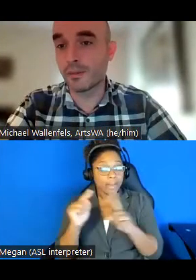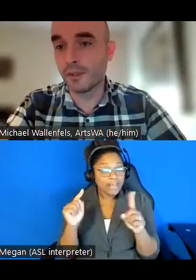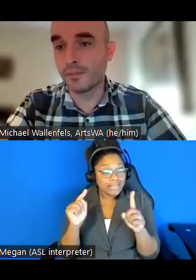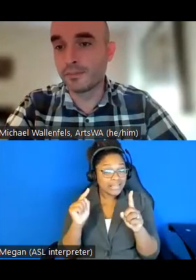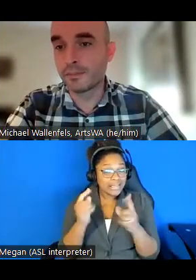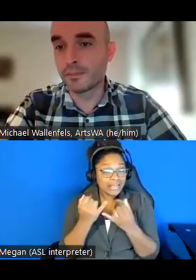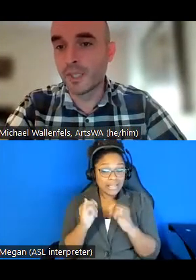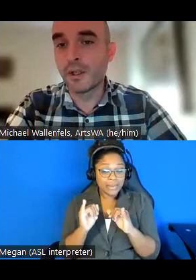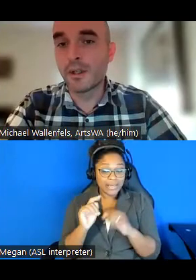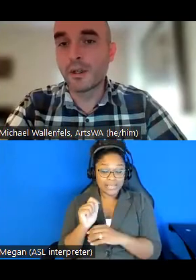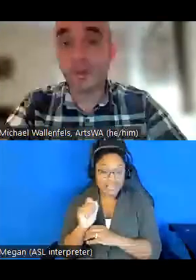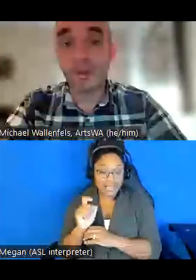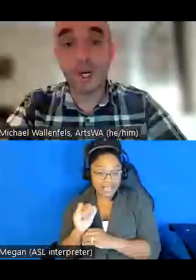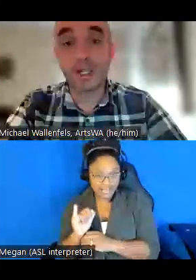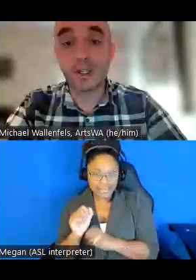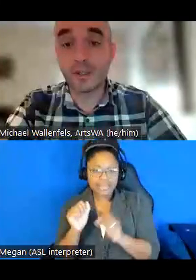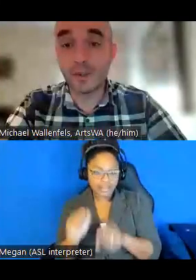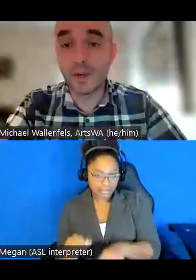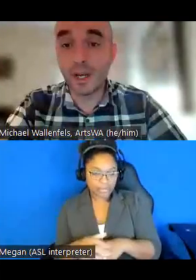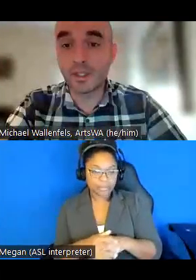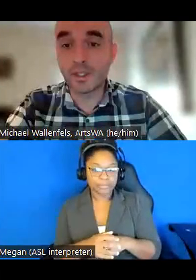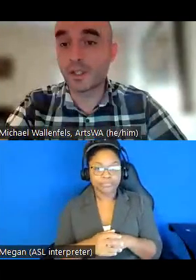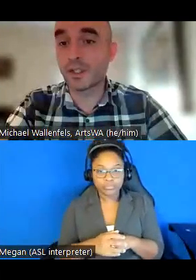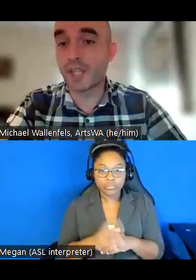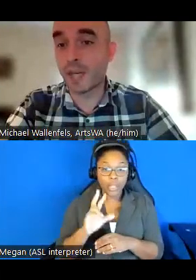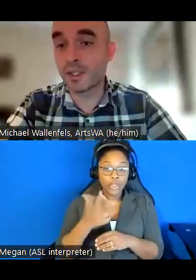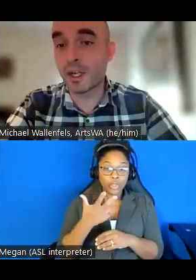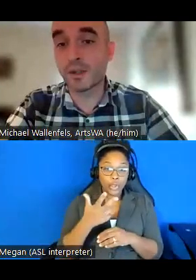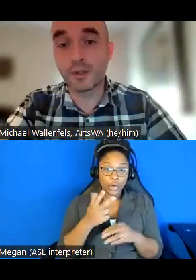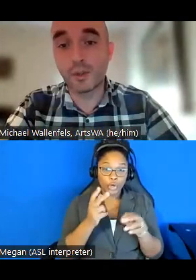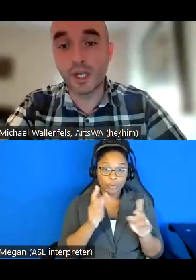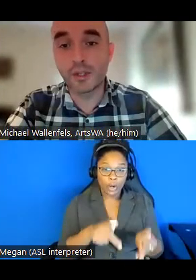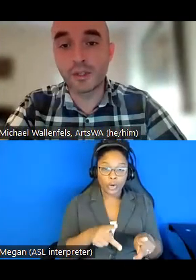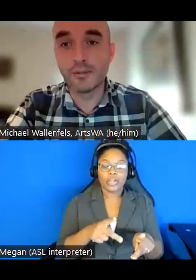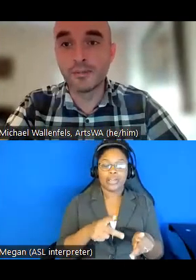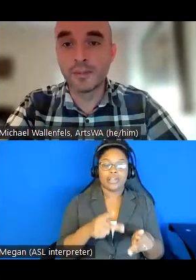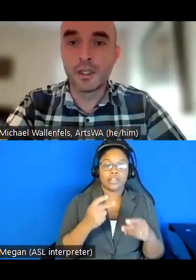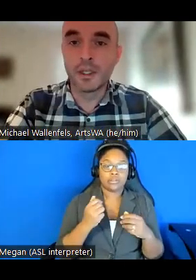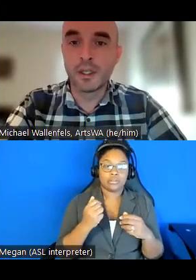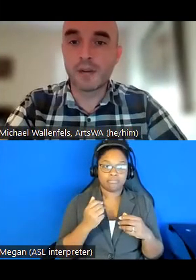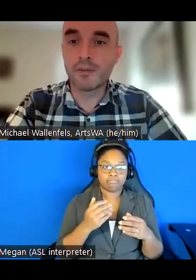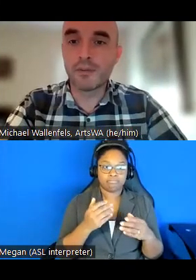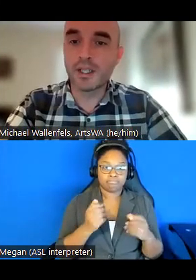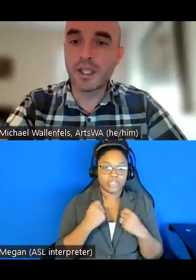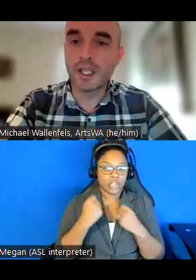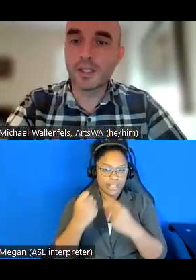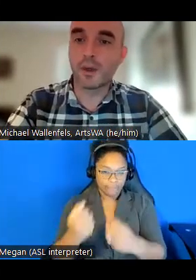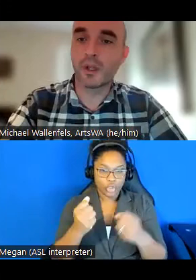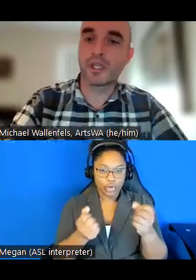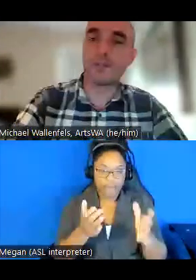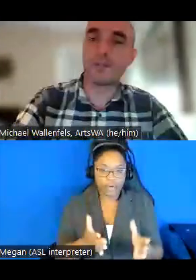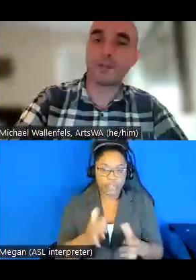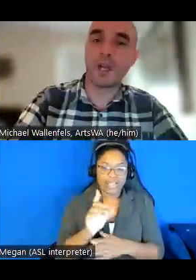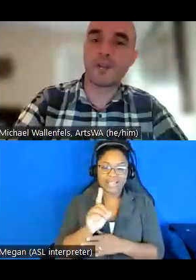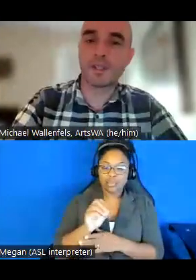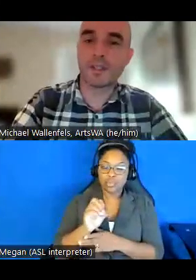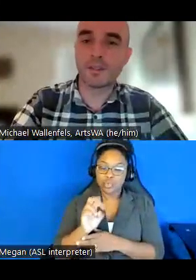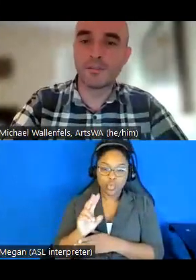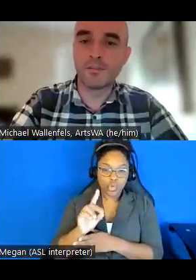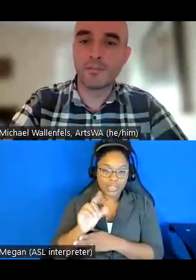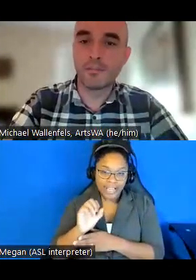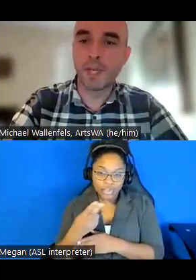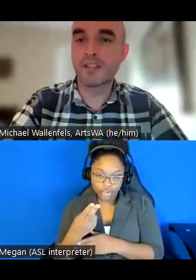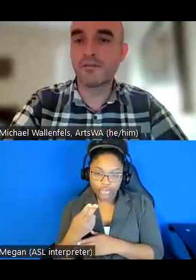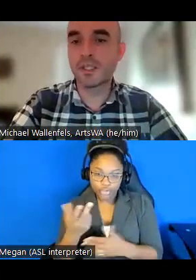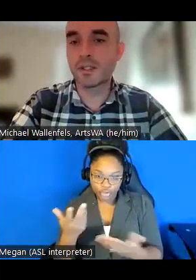하지만 독립 택시랑 리무진은 자격이 돼요. 그다음에 아마존이나 도올대시 같은 타사 배송 드라이버, 그다음에 정부기관